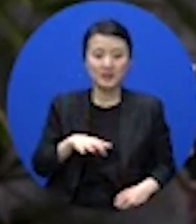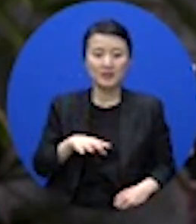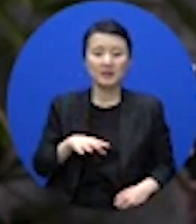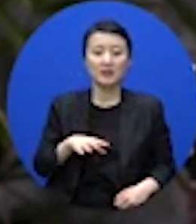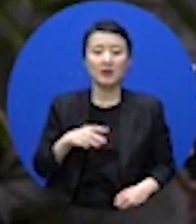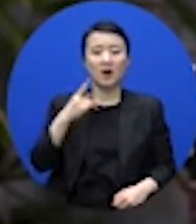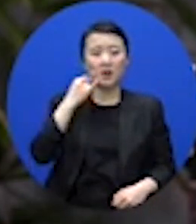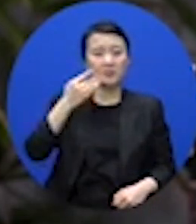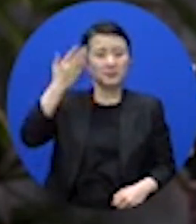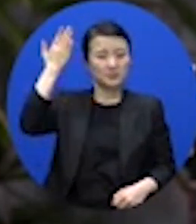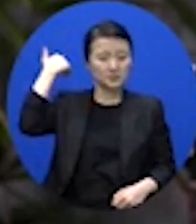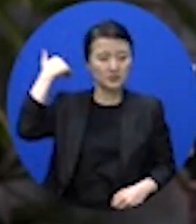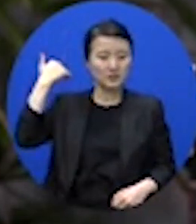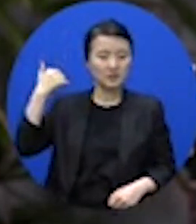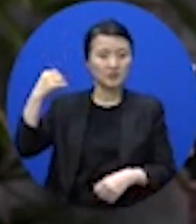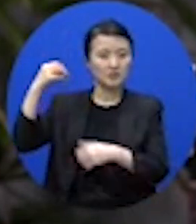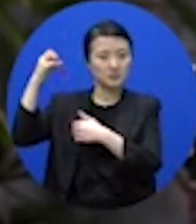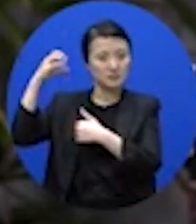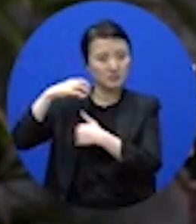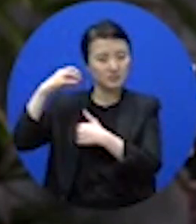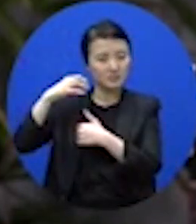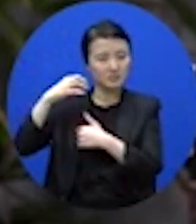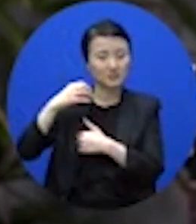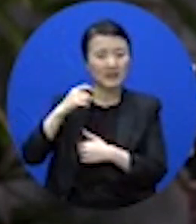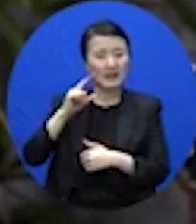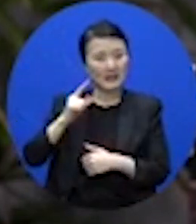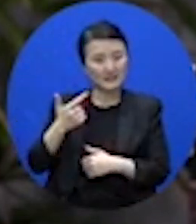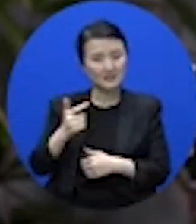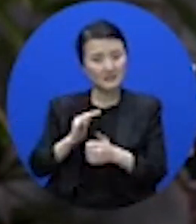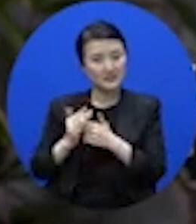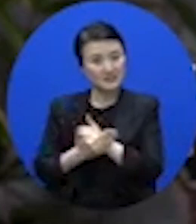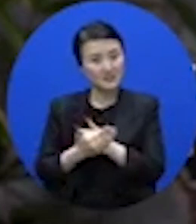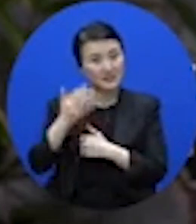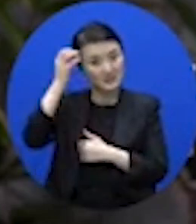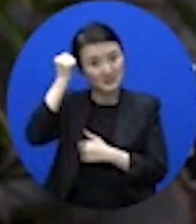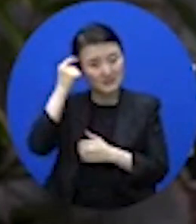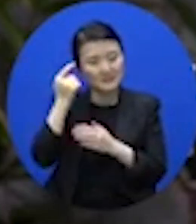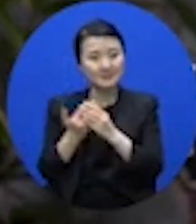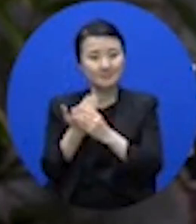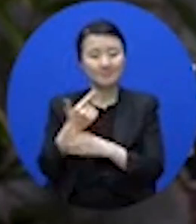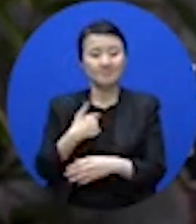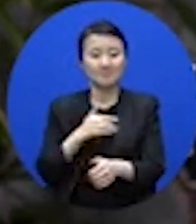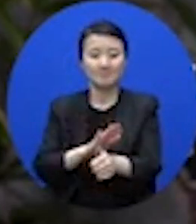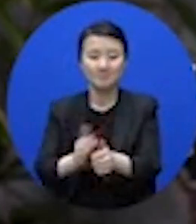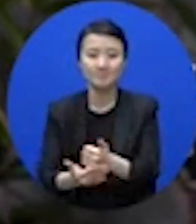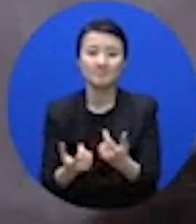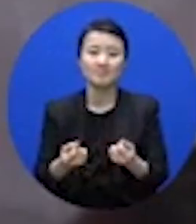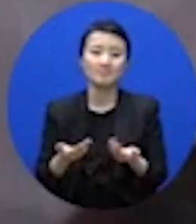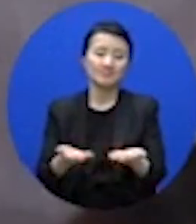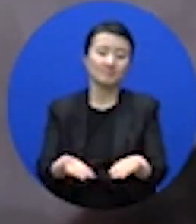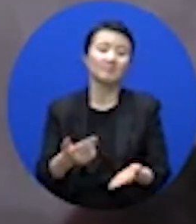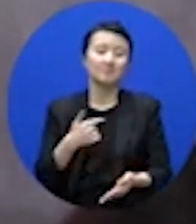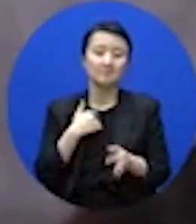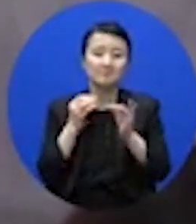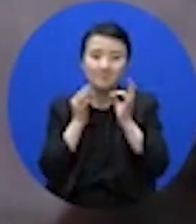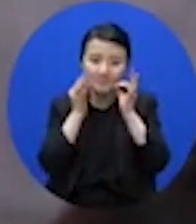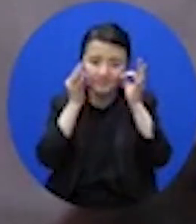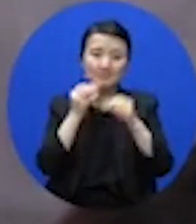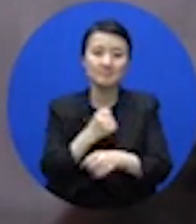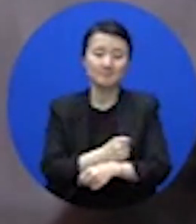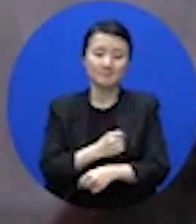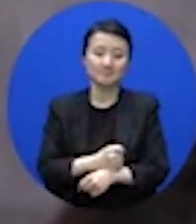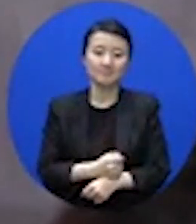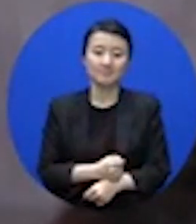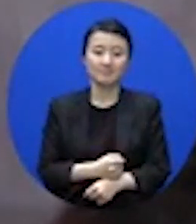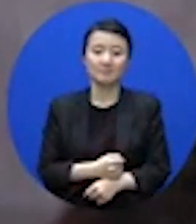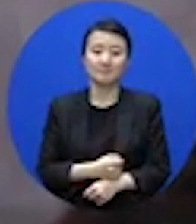엄마가 저한테 했던 그랬구나 다음부터는 절대 안 했으면 좋겠다 라고 하는 거예요. 그래서 이렇게 내